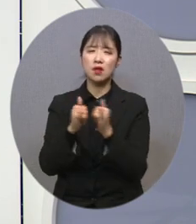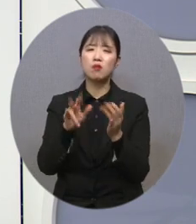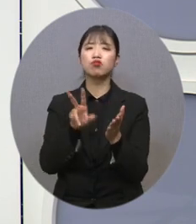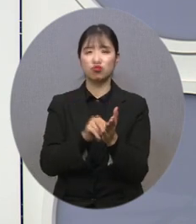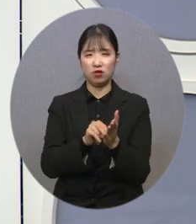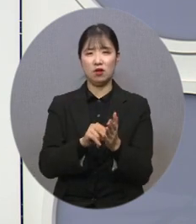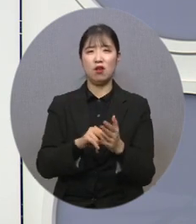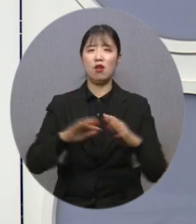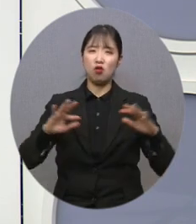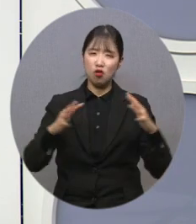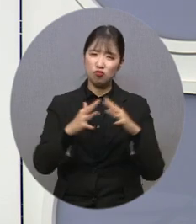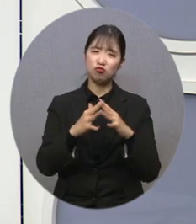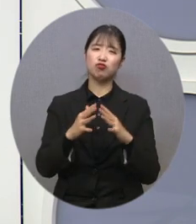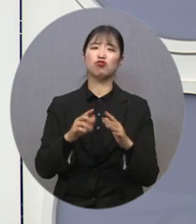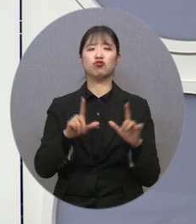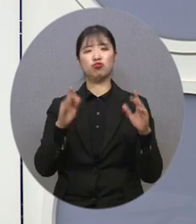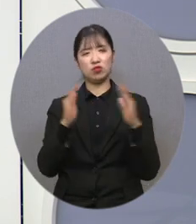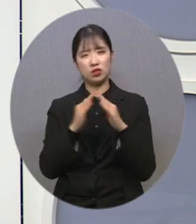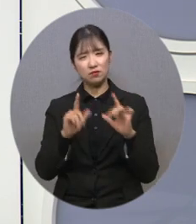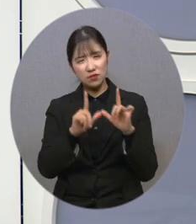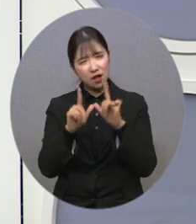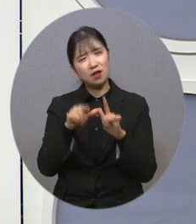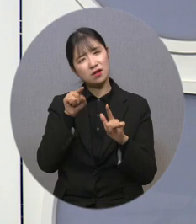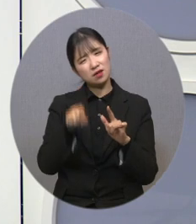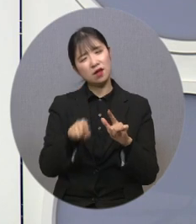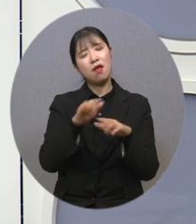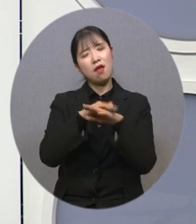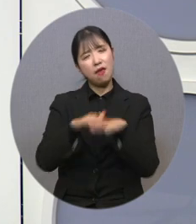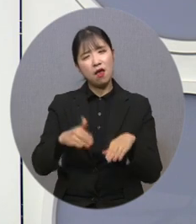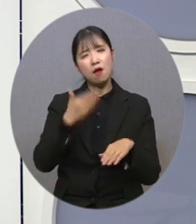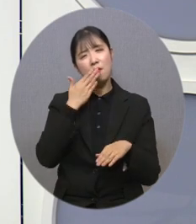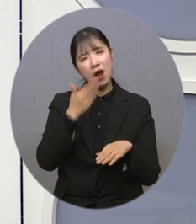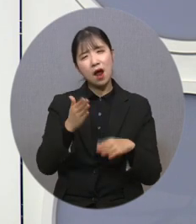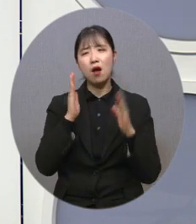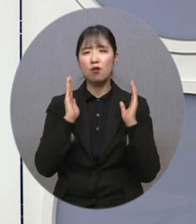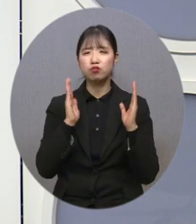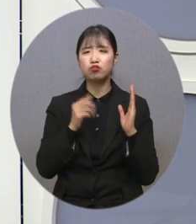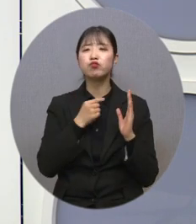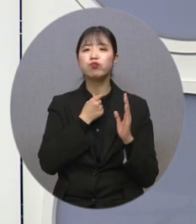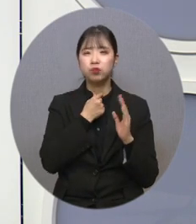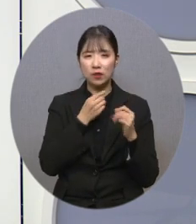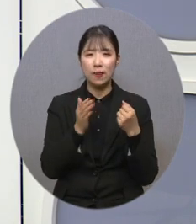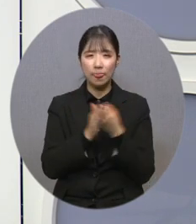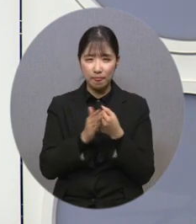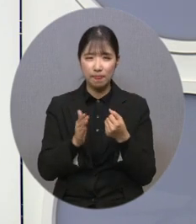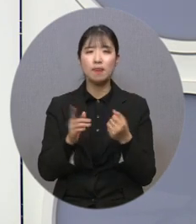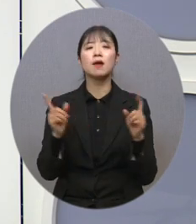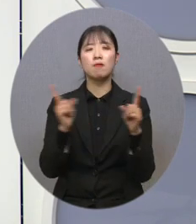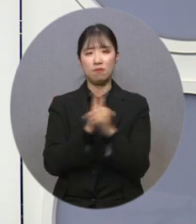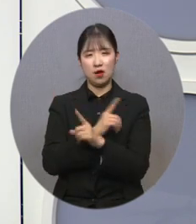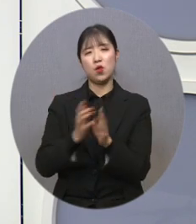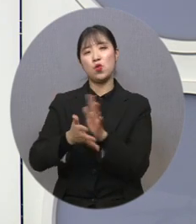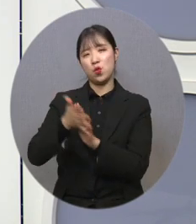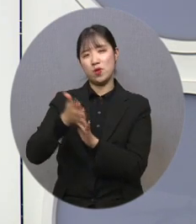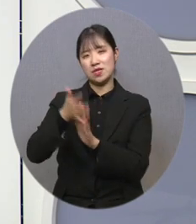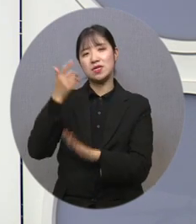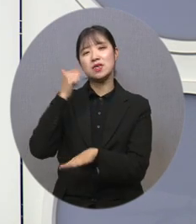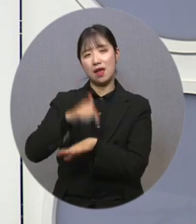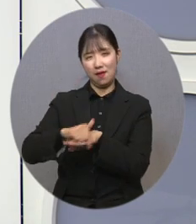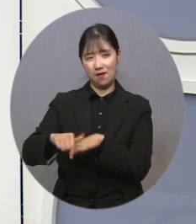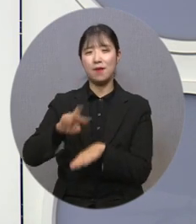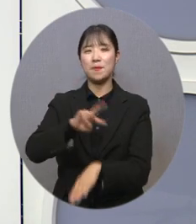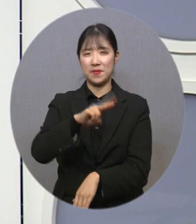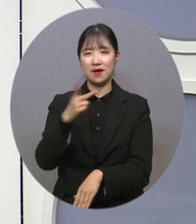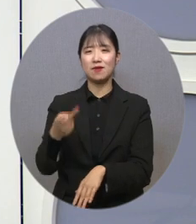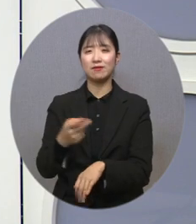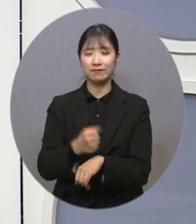문제, 건축이나 주거나 이런 문제를 좀 해결해 주는 학문을 했으면 좋겠다. 아. 그래서 전공을 도시계획으로 바꿉니다. 제가 네.